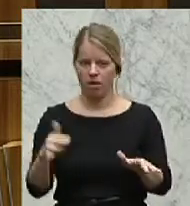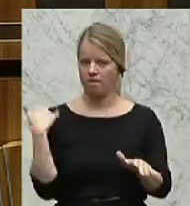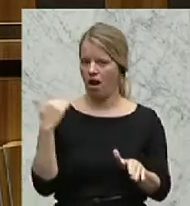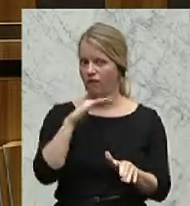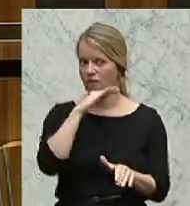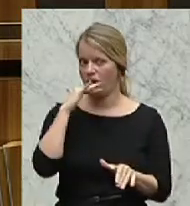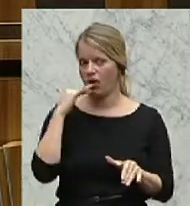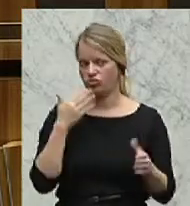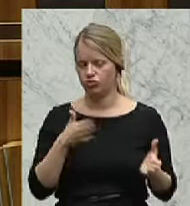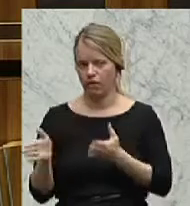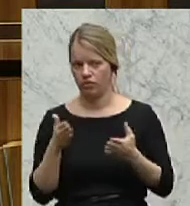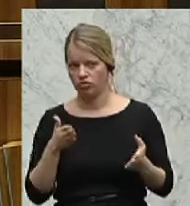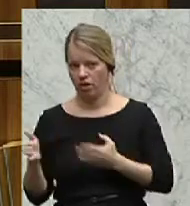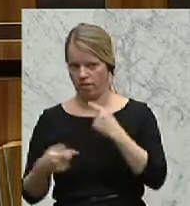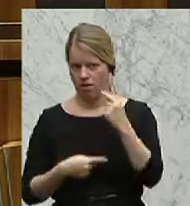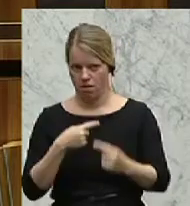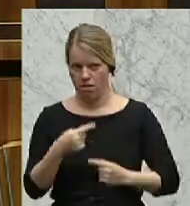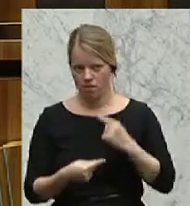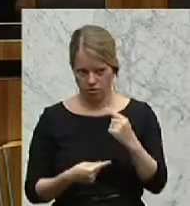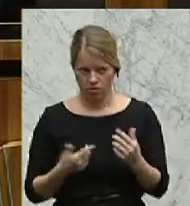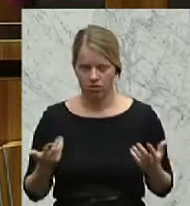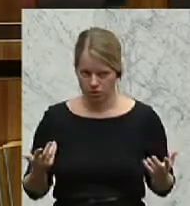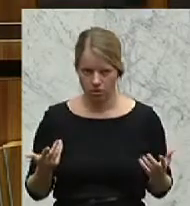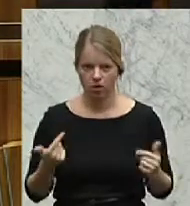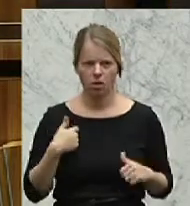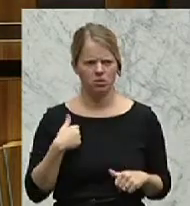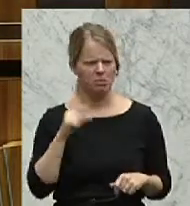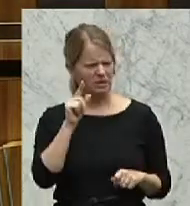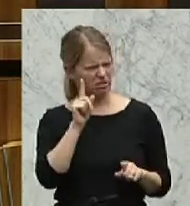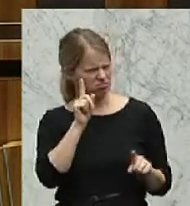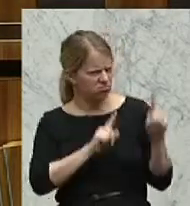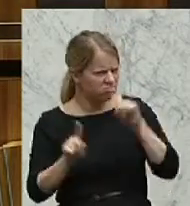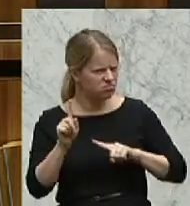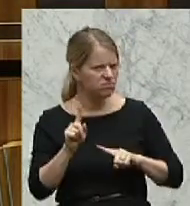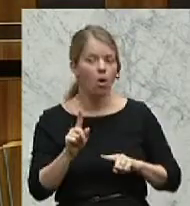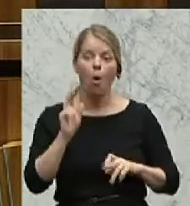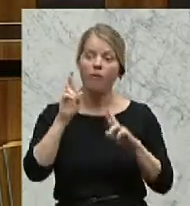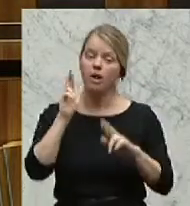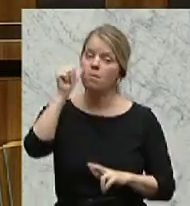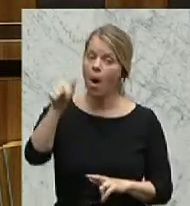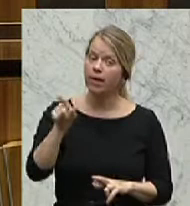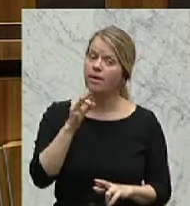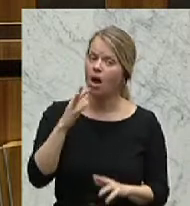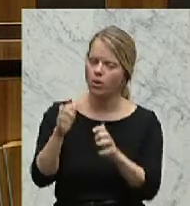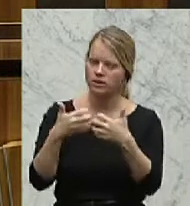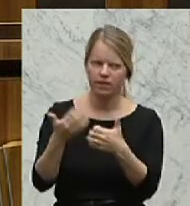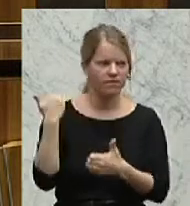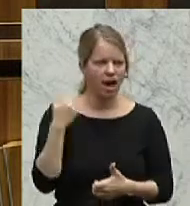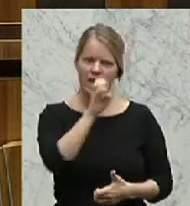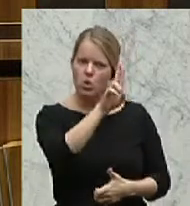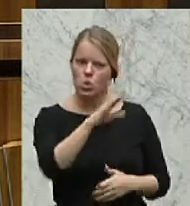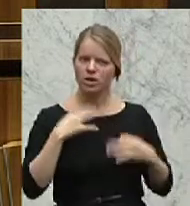schiefgelaufen. Was uns ein bisschen irritiert, und ich hoffe, Sie erzählen uns das morgen genau, das war ja auch das Treffen der Gesundheitsminister der